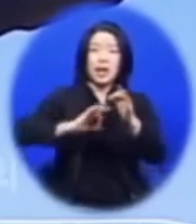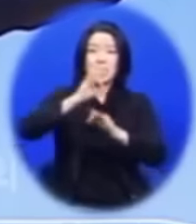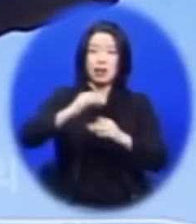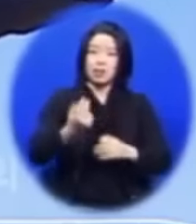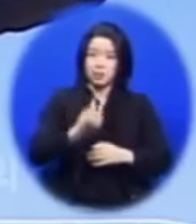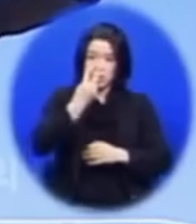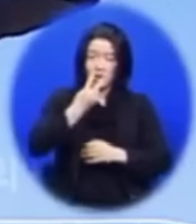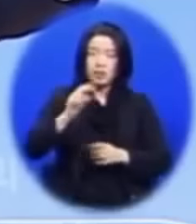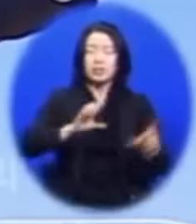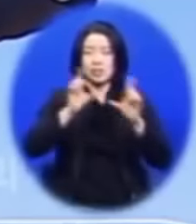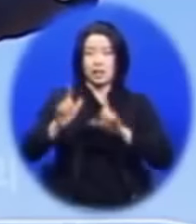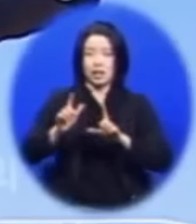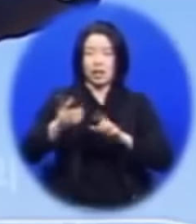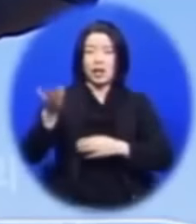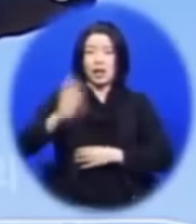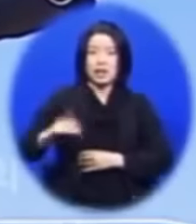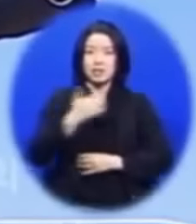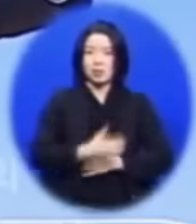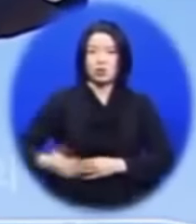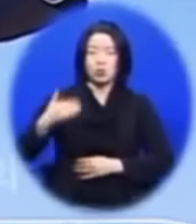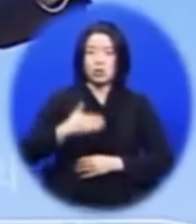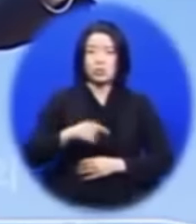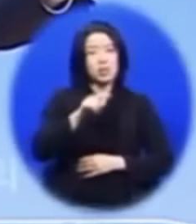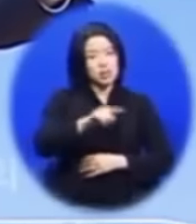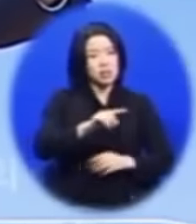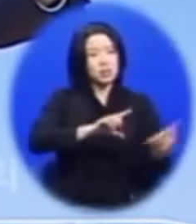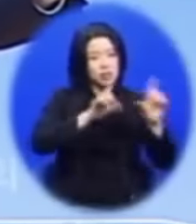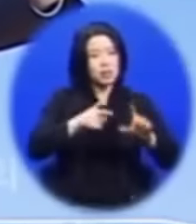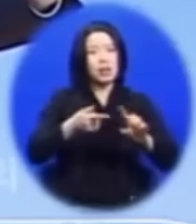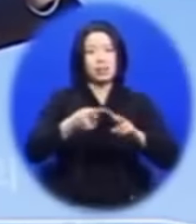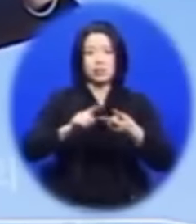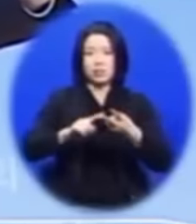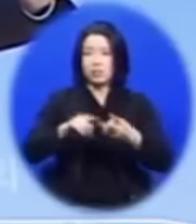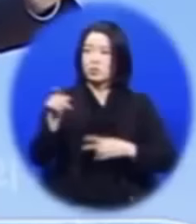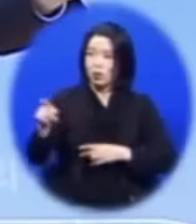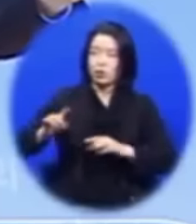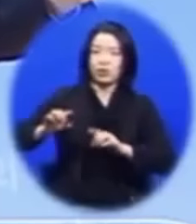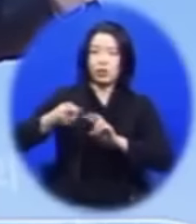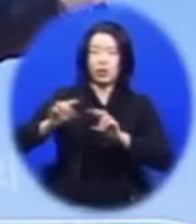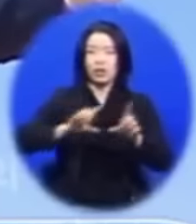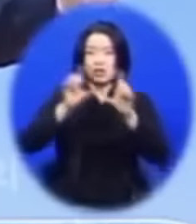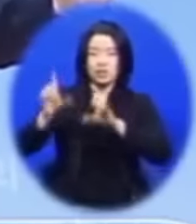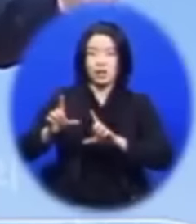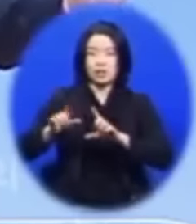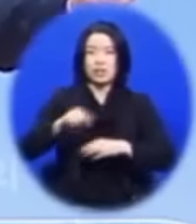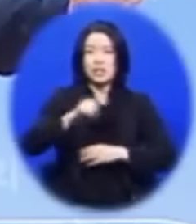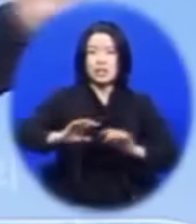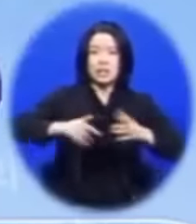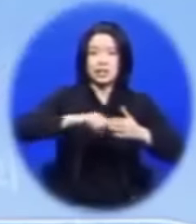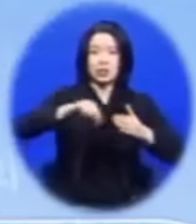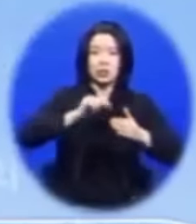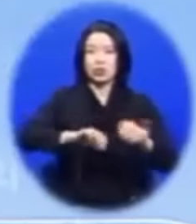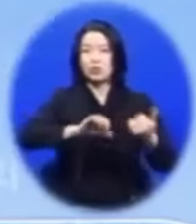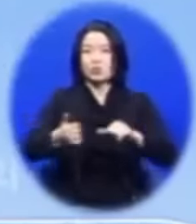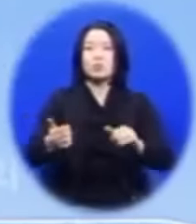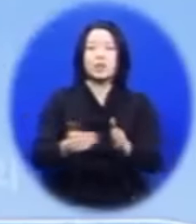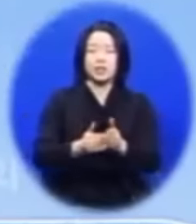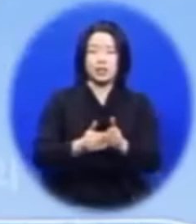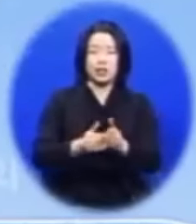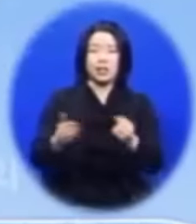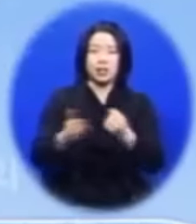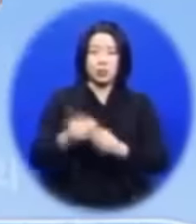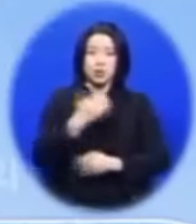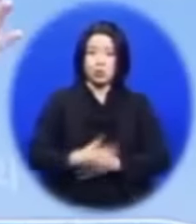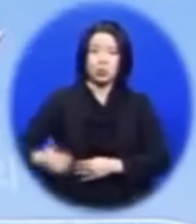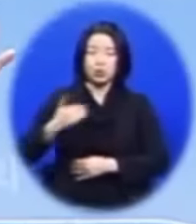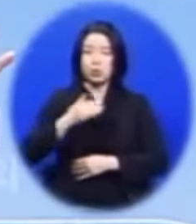살아요 육신은 이렇게 살든 저렇게 살든이 세상에서 죽음은 끝나요 그래서 육신으로 어떻게 바로